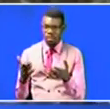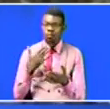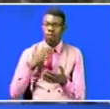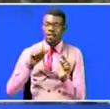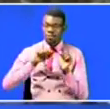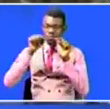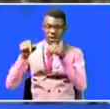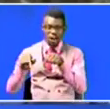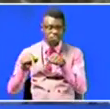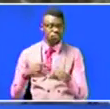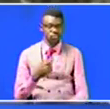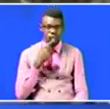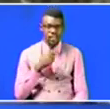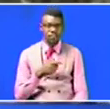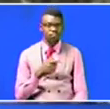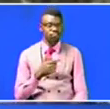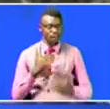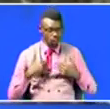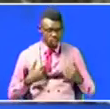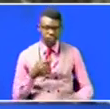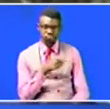tutakuja kukuambia mwili ni huu.